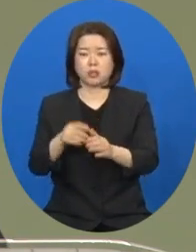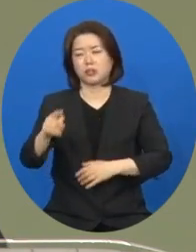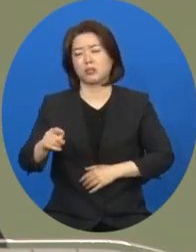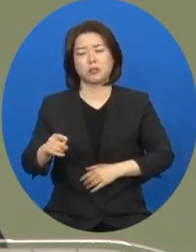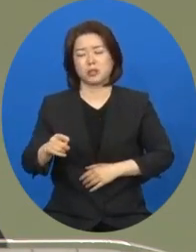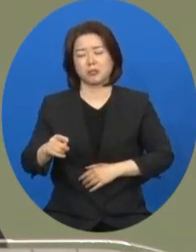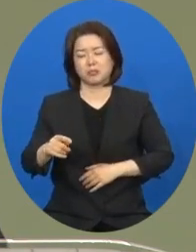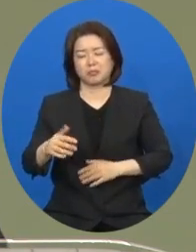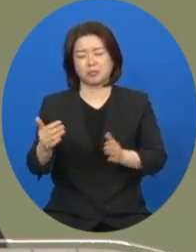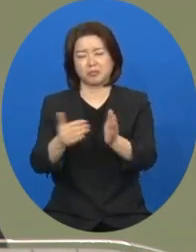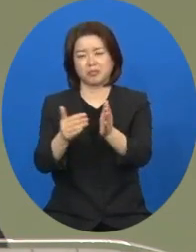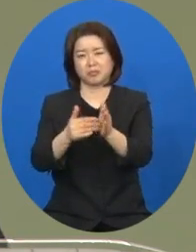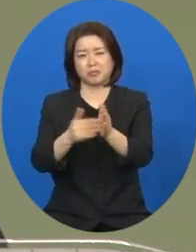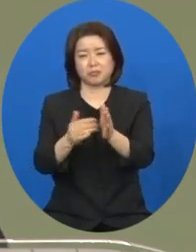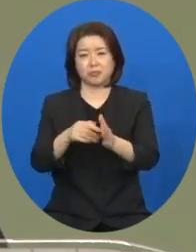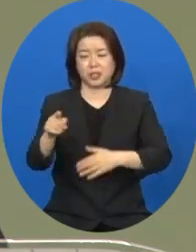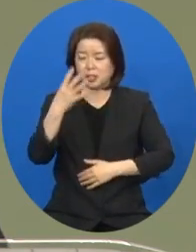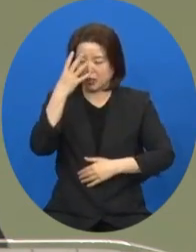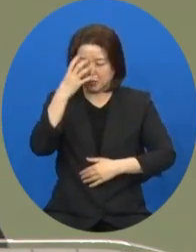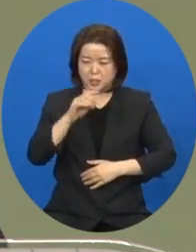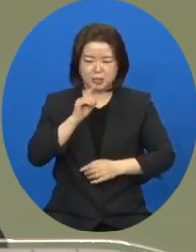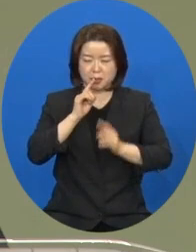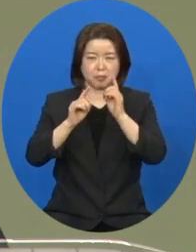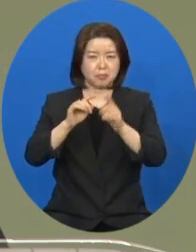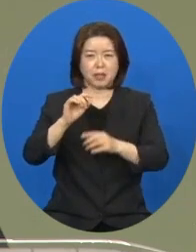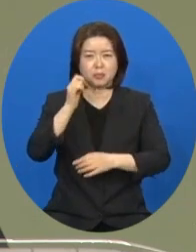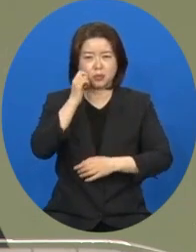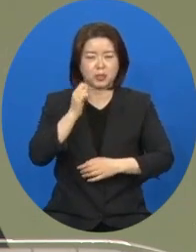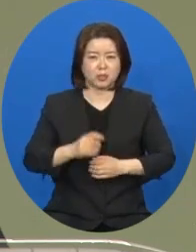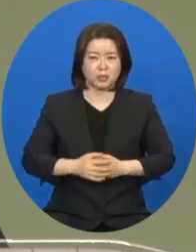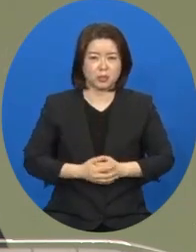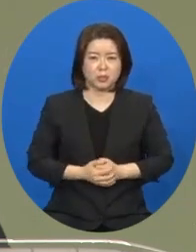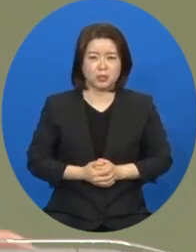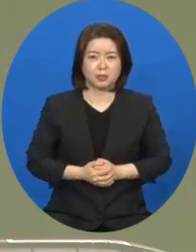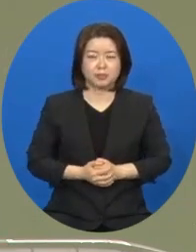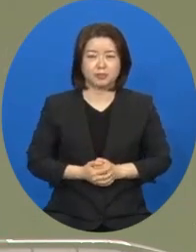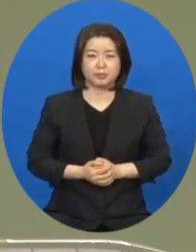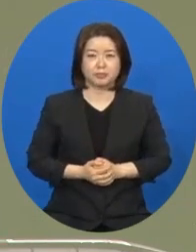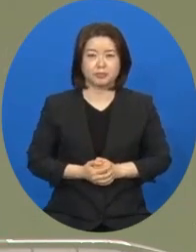끝장이죠. 그 비참함은 말할 수가 없죠.